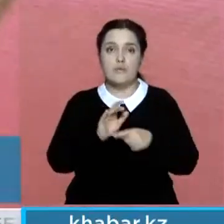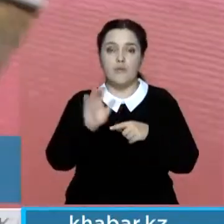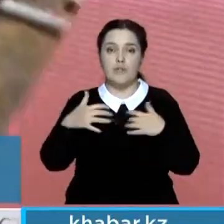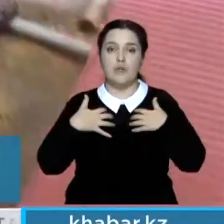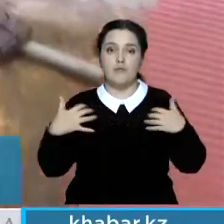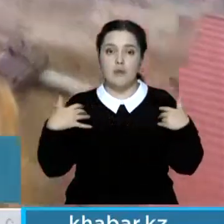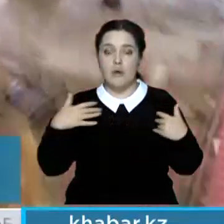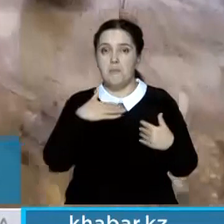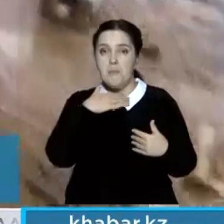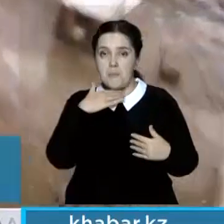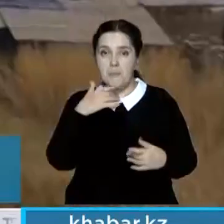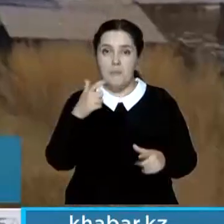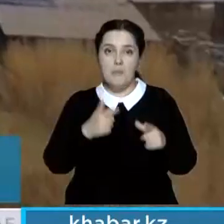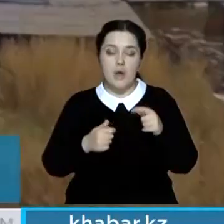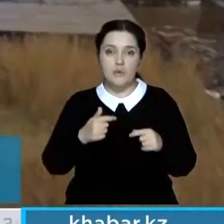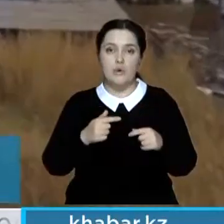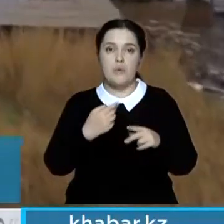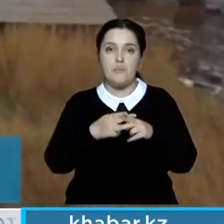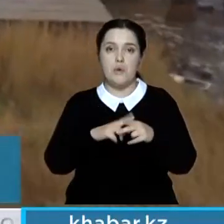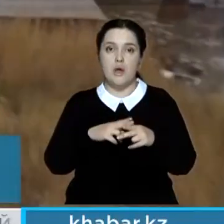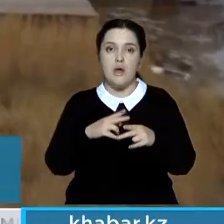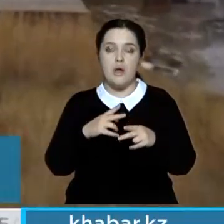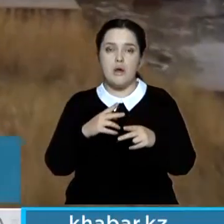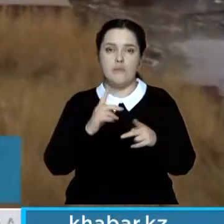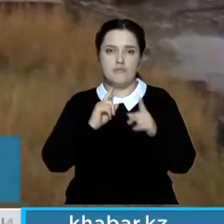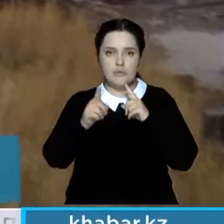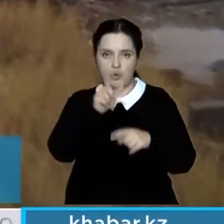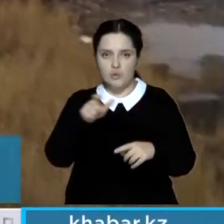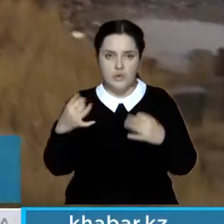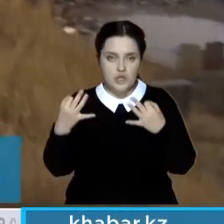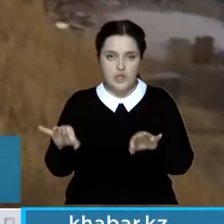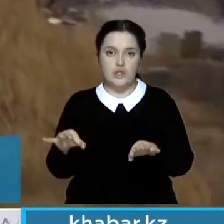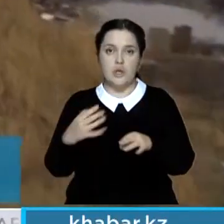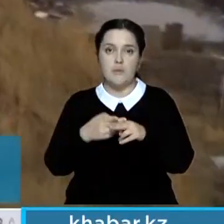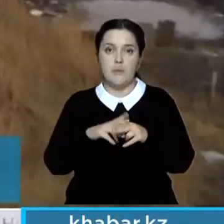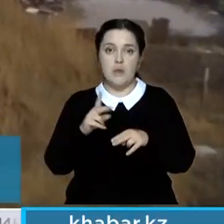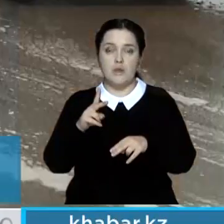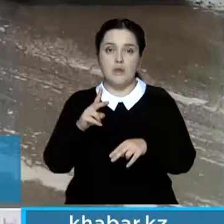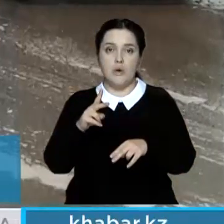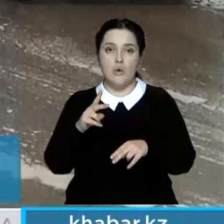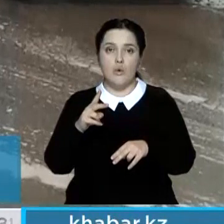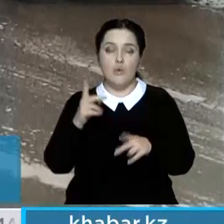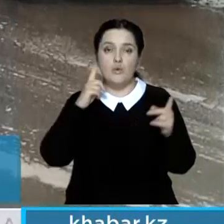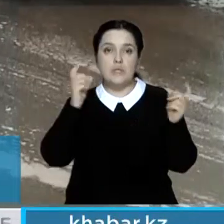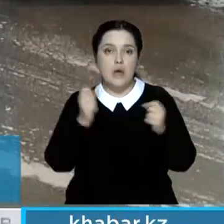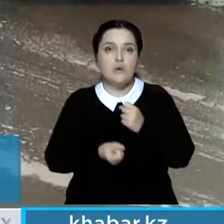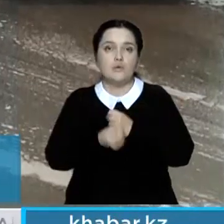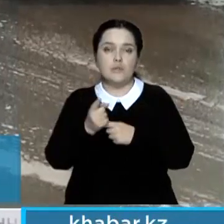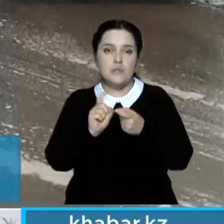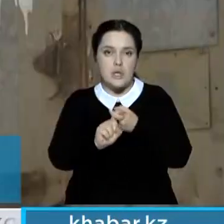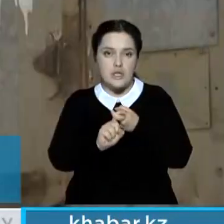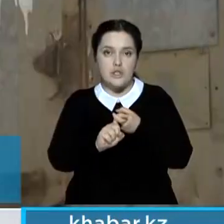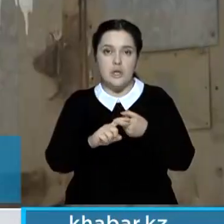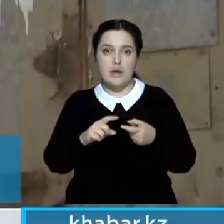скота, мясной и молочной продукции. Передвижение жителей не ограничено. Санэпидемиологи устанавливают источник заражения опасной